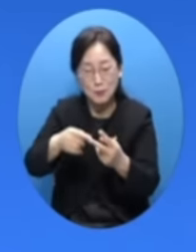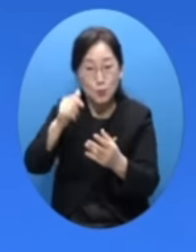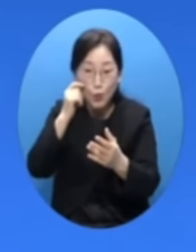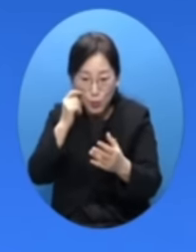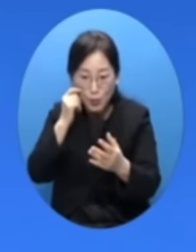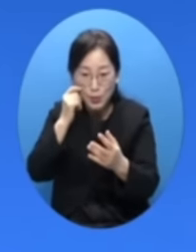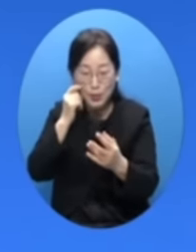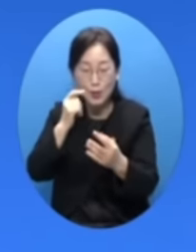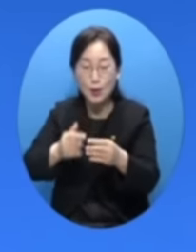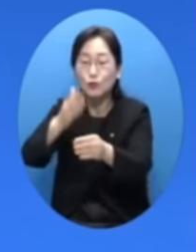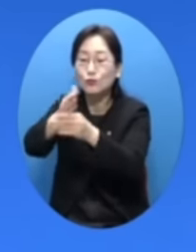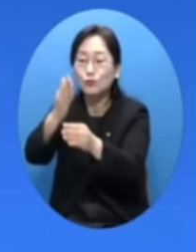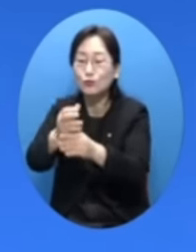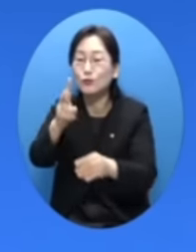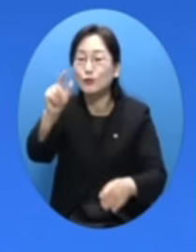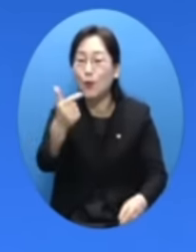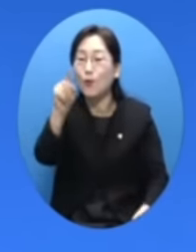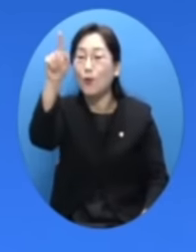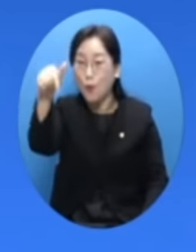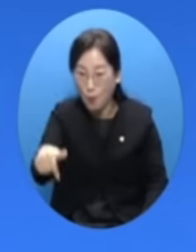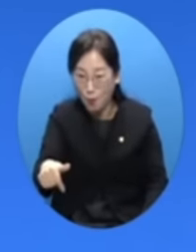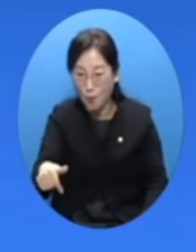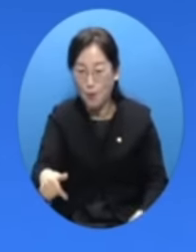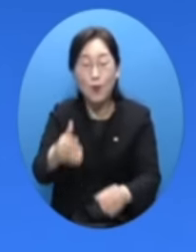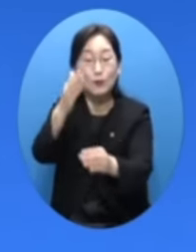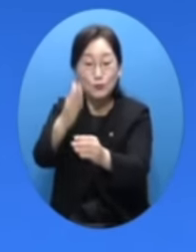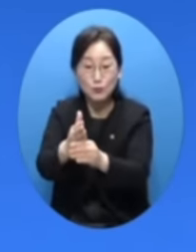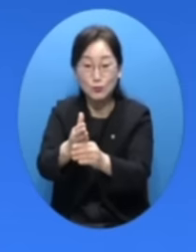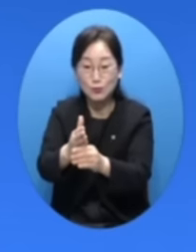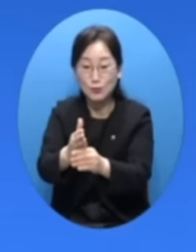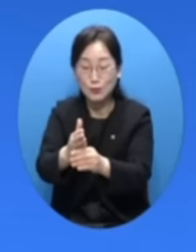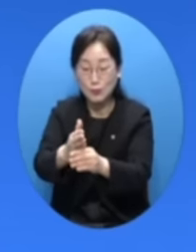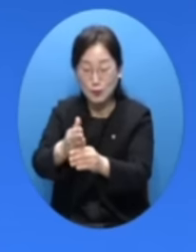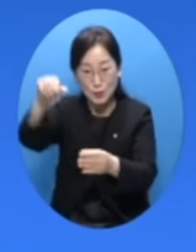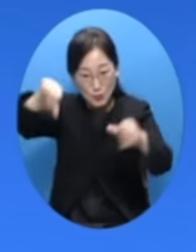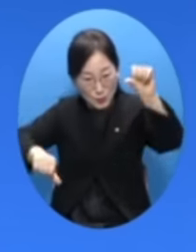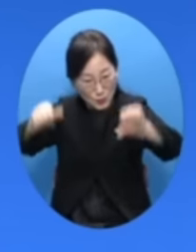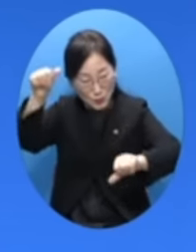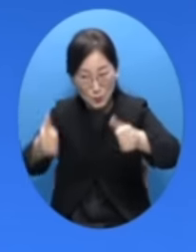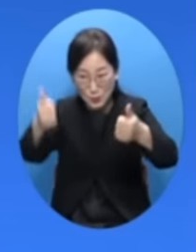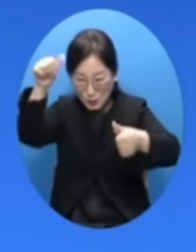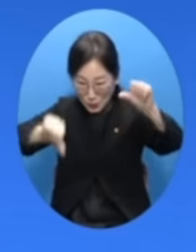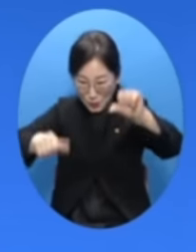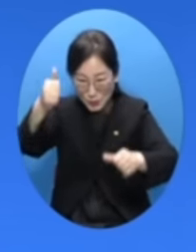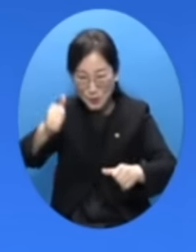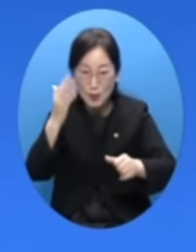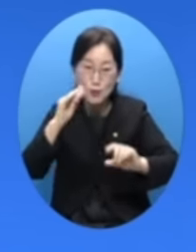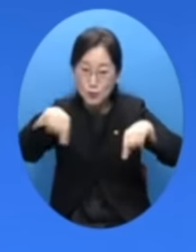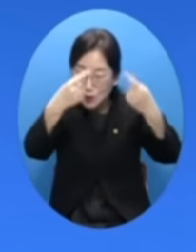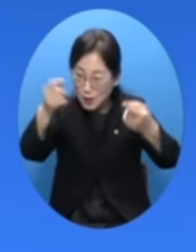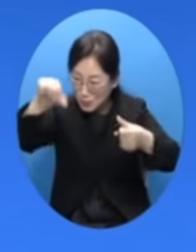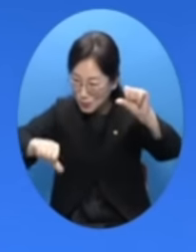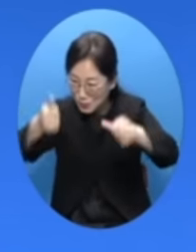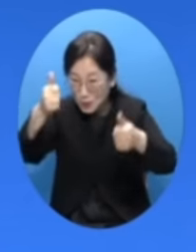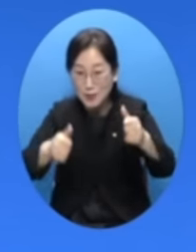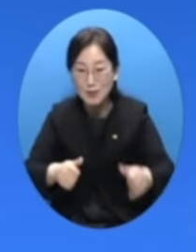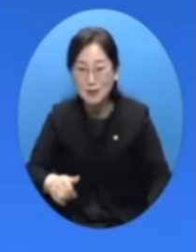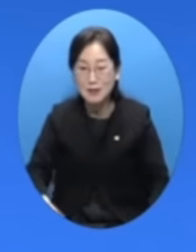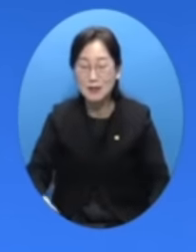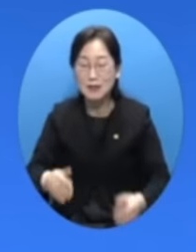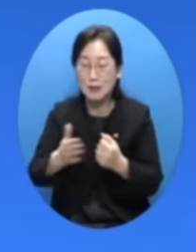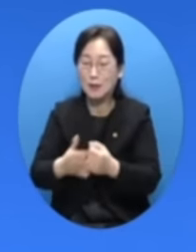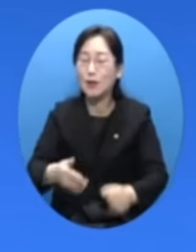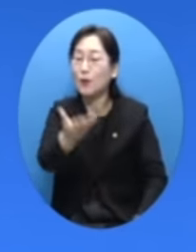좋은 일을 많이 하면 연옥에 사람 조금 떠밀어 올려갖고 천국에 보낸다 그러는데, 아이 이번은 면제부를 사면 단번에 껑충 뛰어